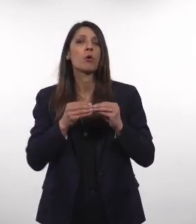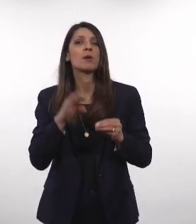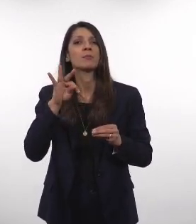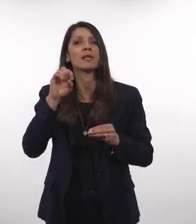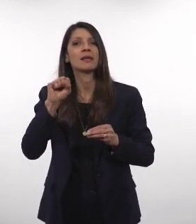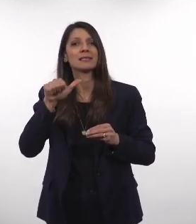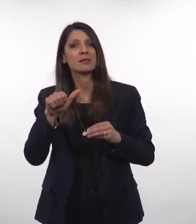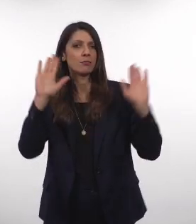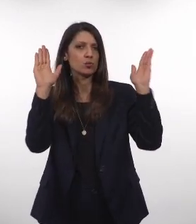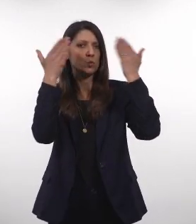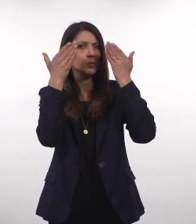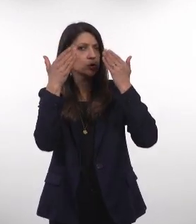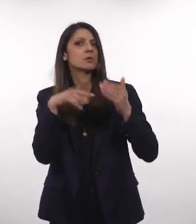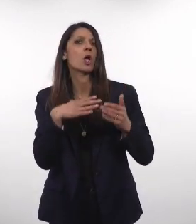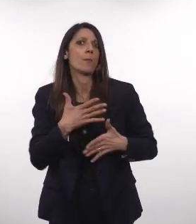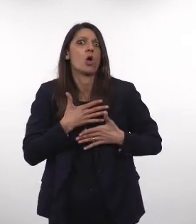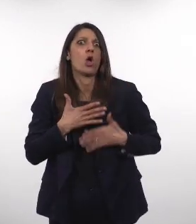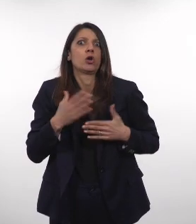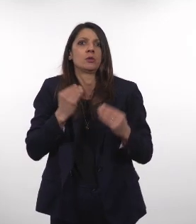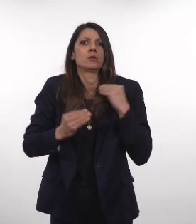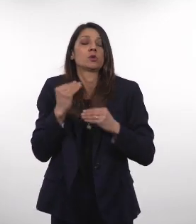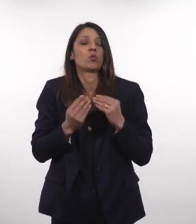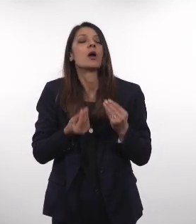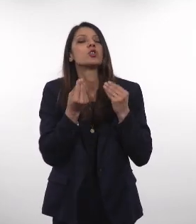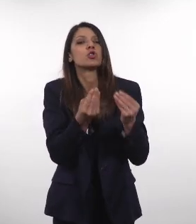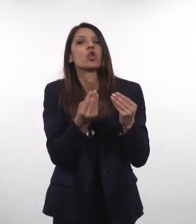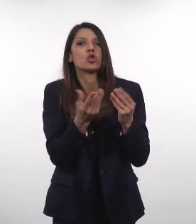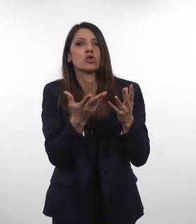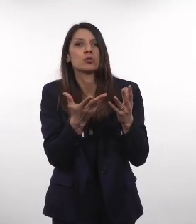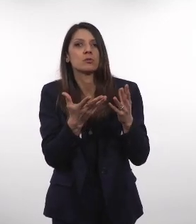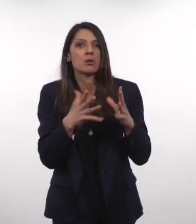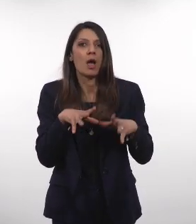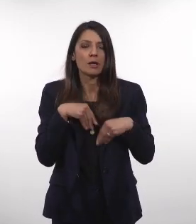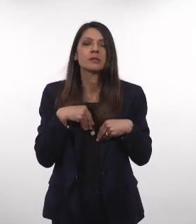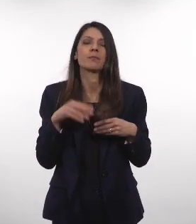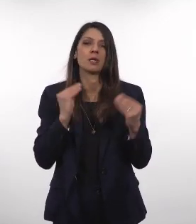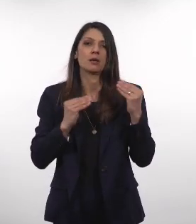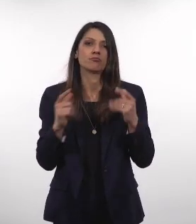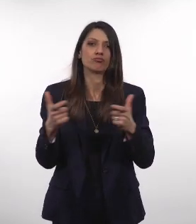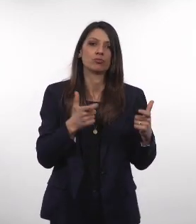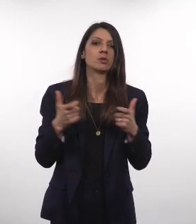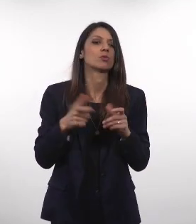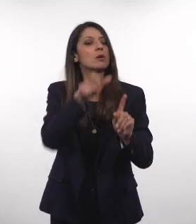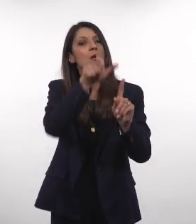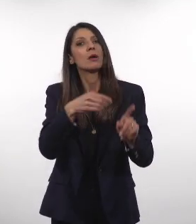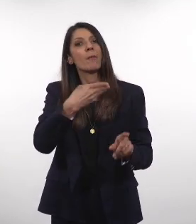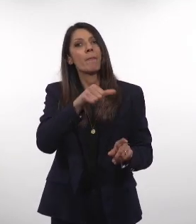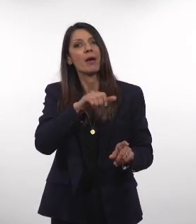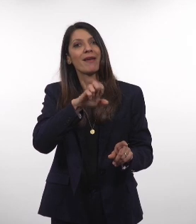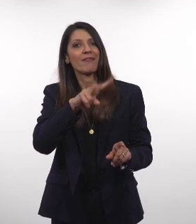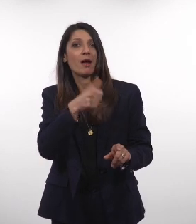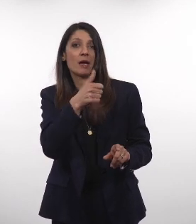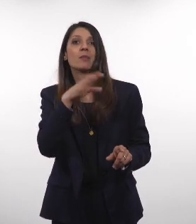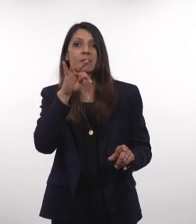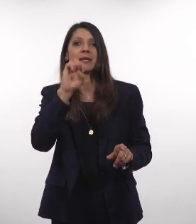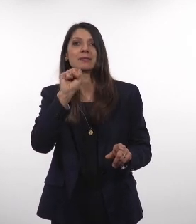spectre autistique ou ayant peur des soins, à être examinés. Voici Maëva présentant des TSA.